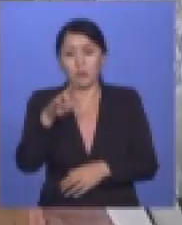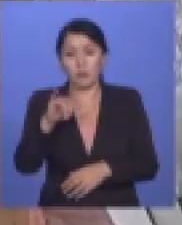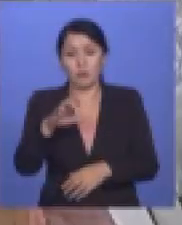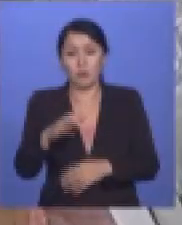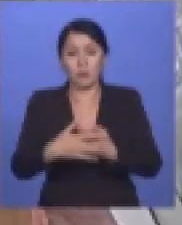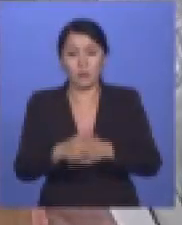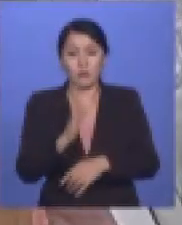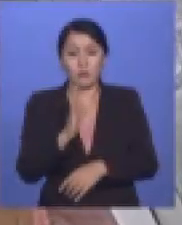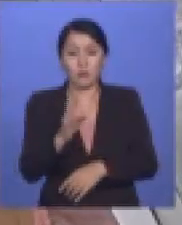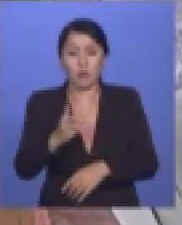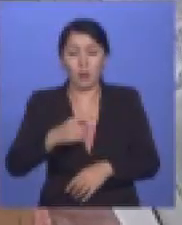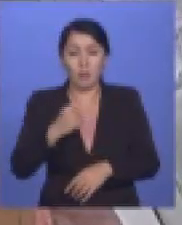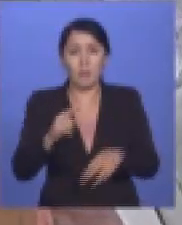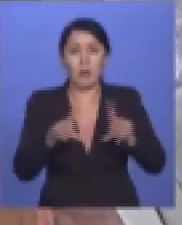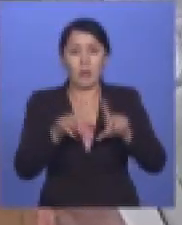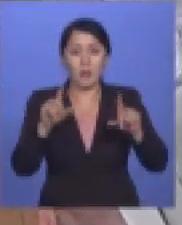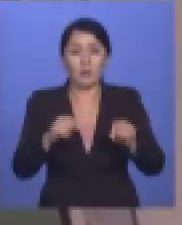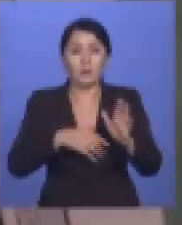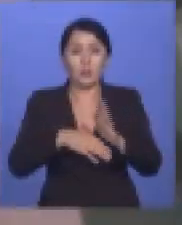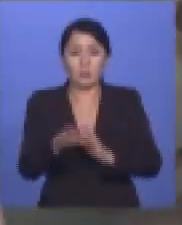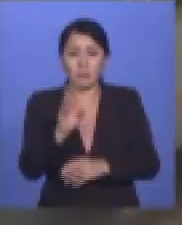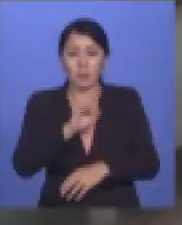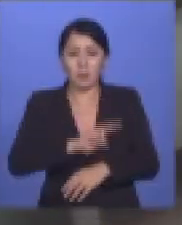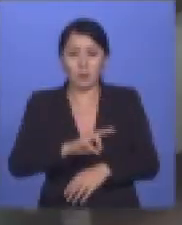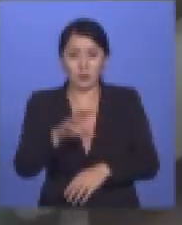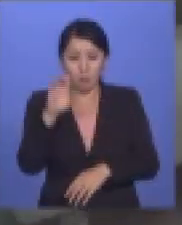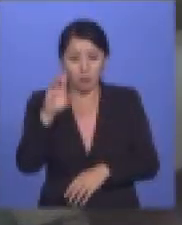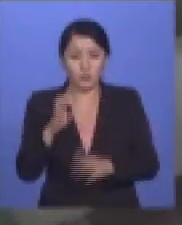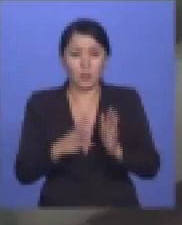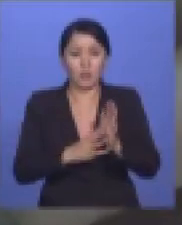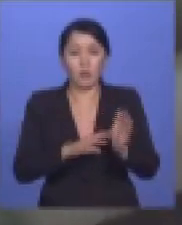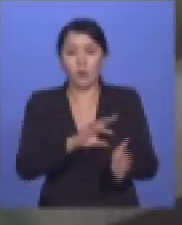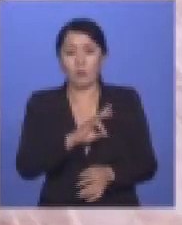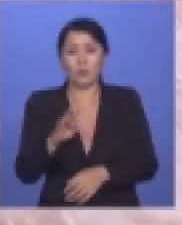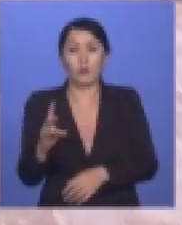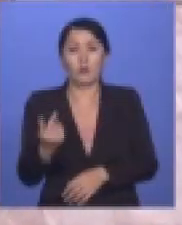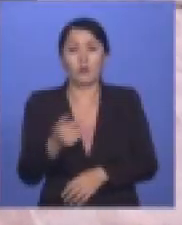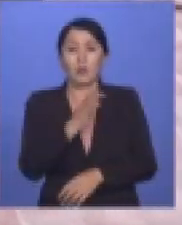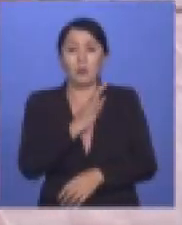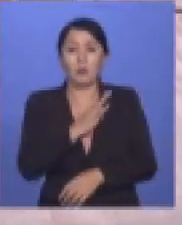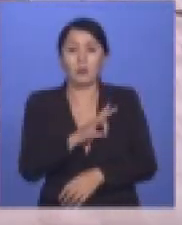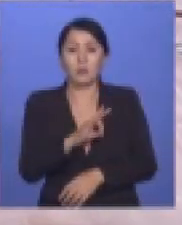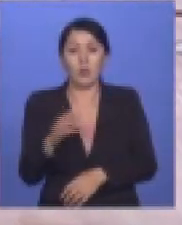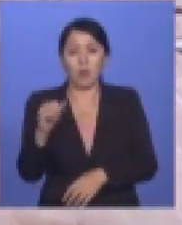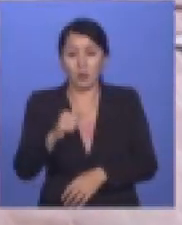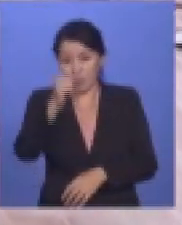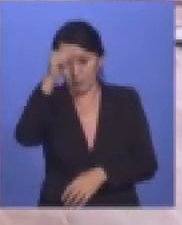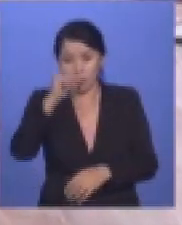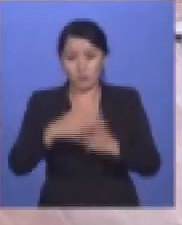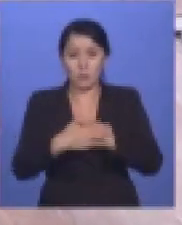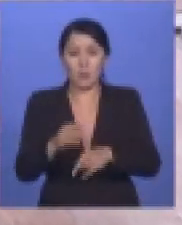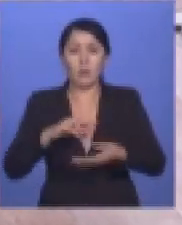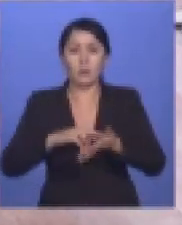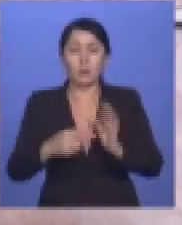пайдалануға беріледі. Тегетек нысанды жанарту жұмыстарына ел бюджетінен 9 миллион тенге ақша бөлінген. Клуб тамыз айының соңында ашылады